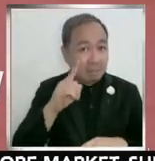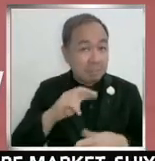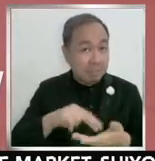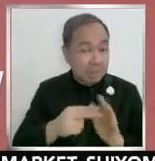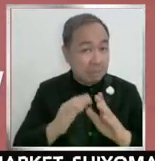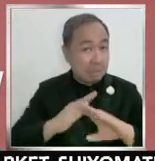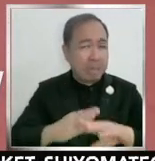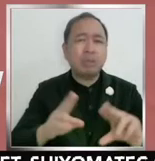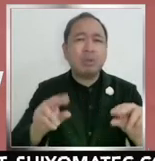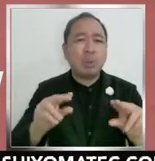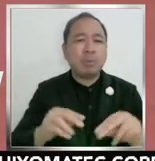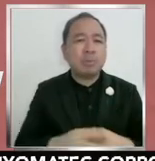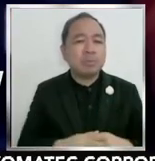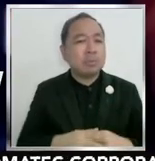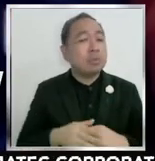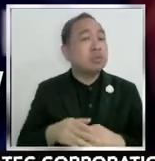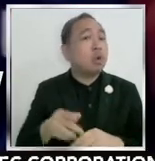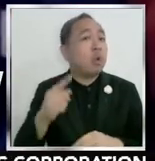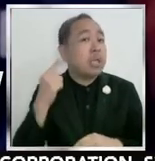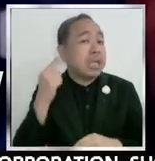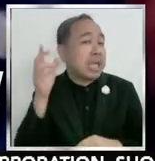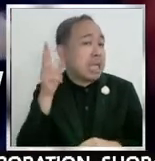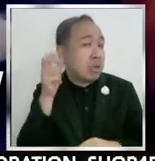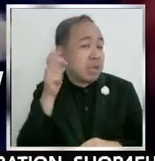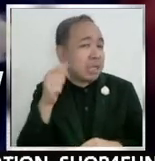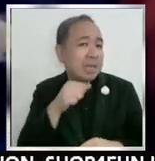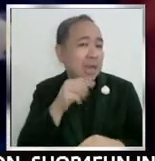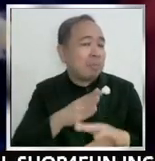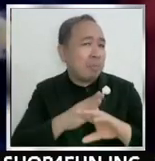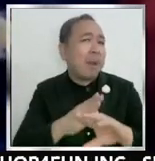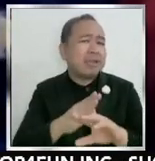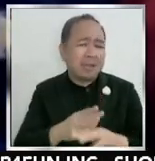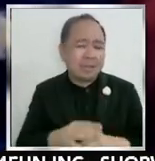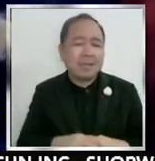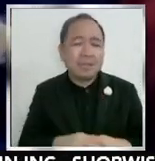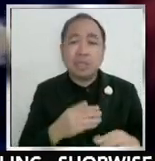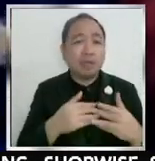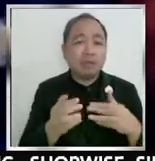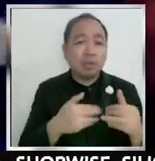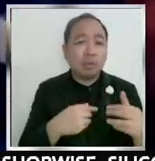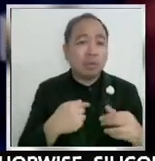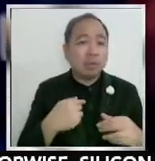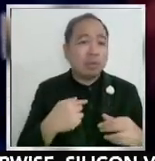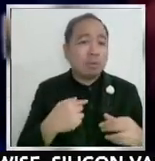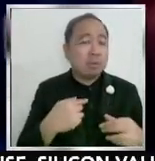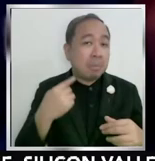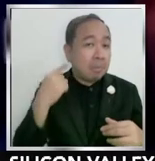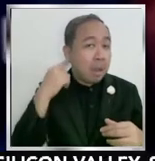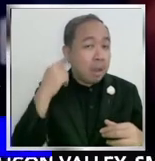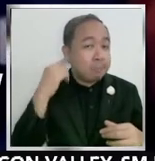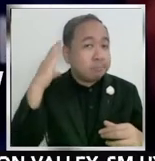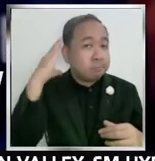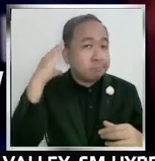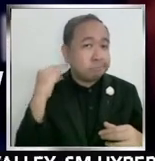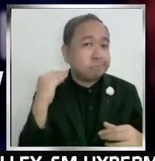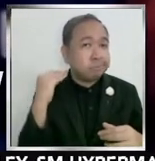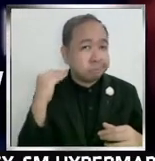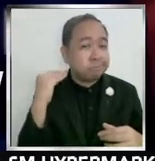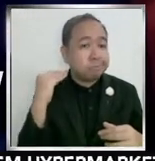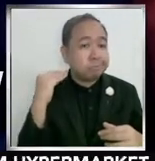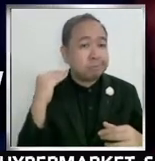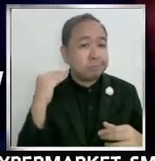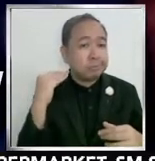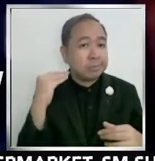hindi balakid ang pandinig. Kahit na nawala yung pangdinig ko dun sa patak-talbog ng